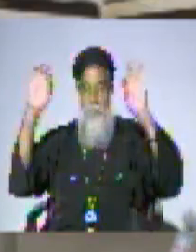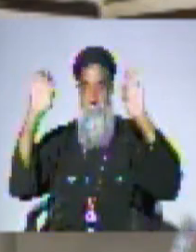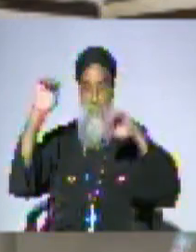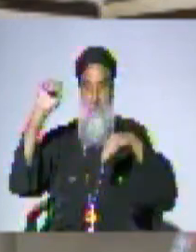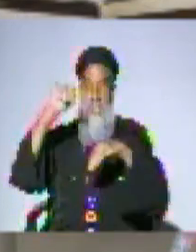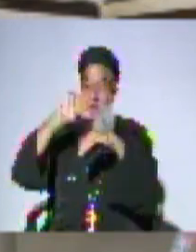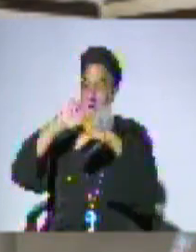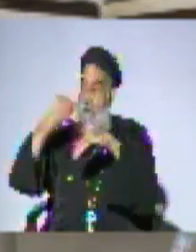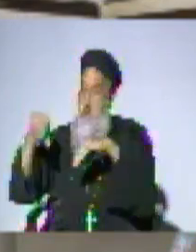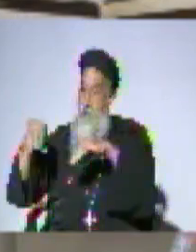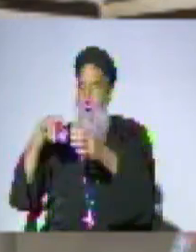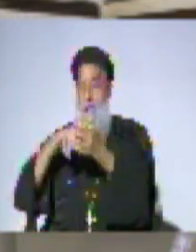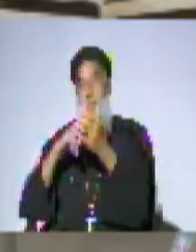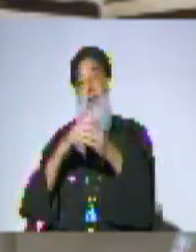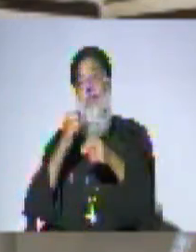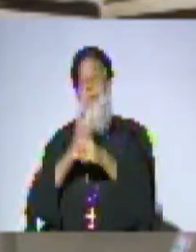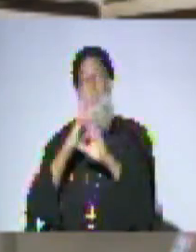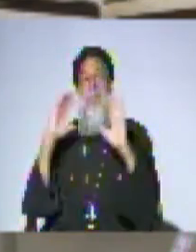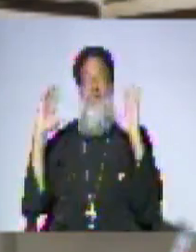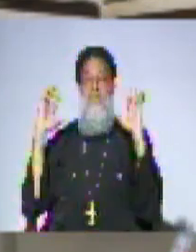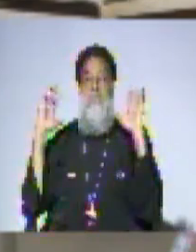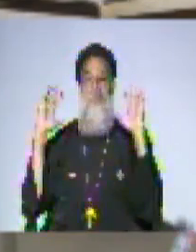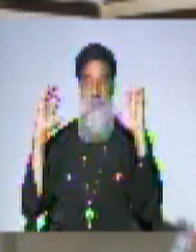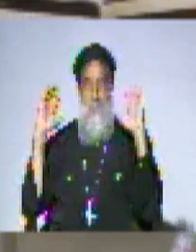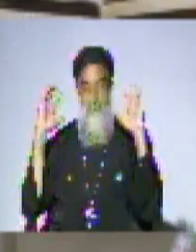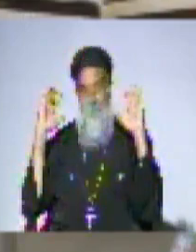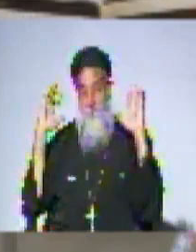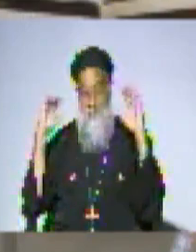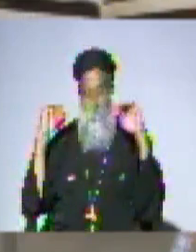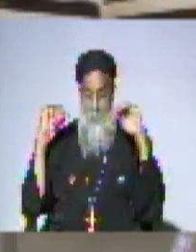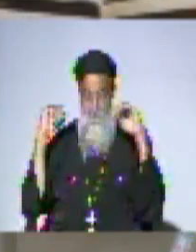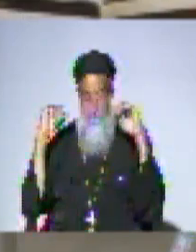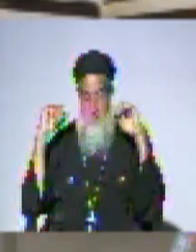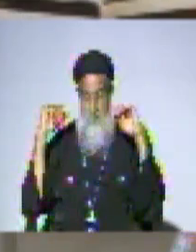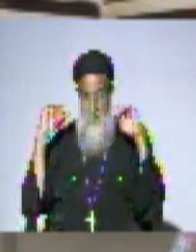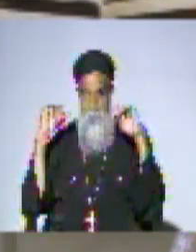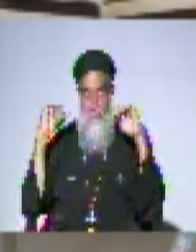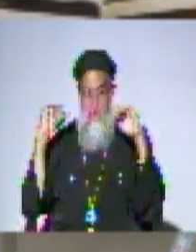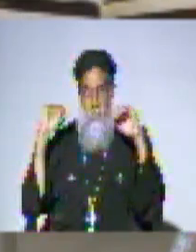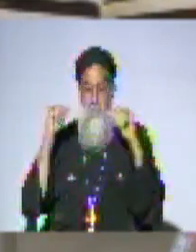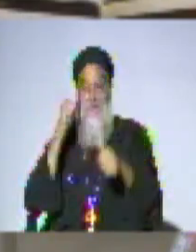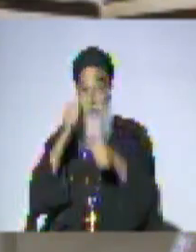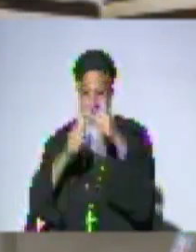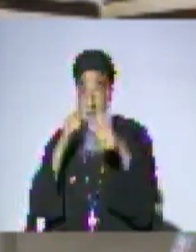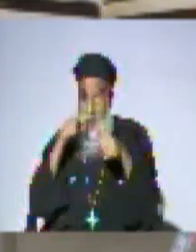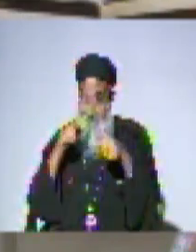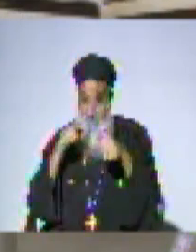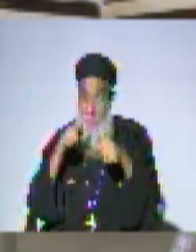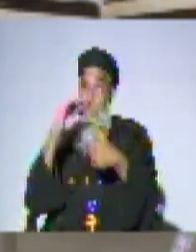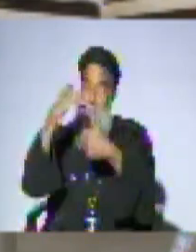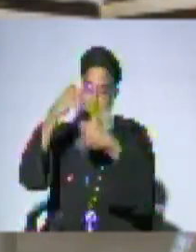هذا العمل يعني. تحت خضوع قضيب يعني ملكي. التجربة لها حدود.